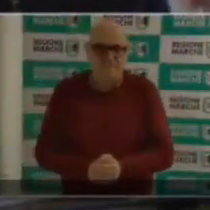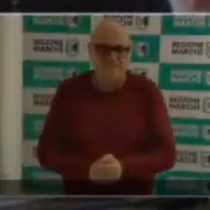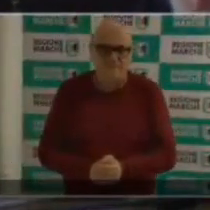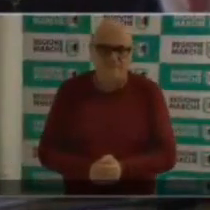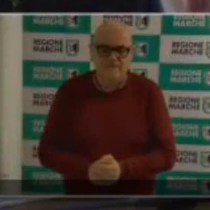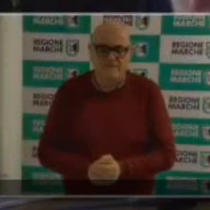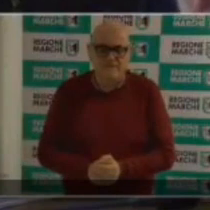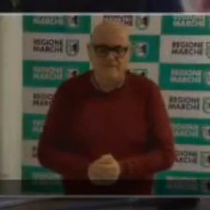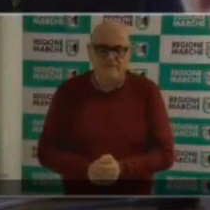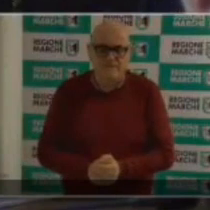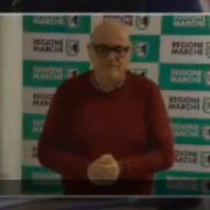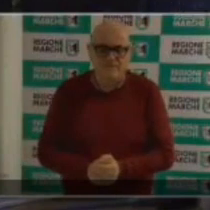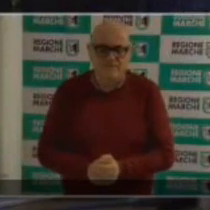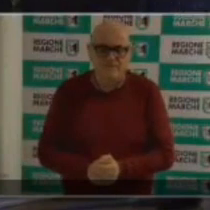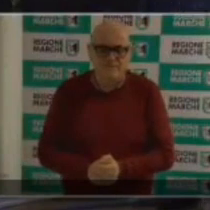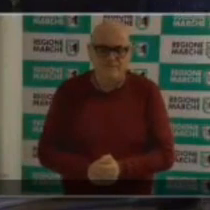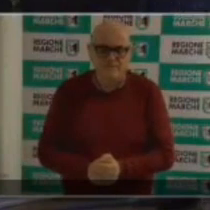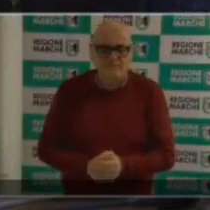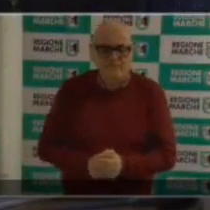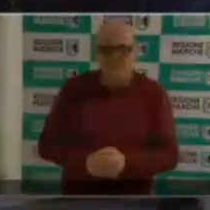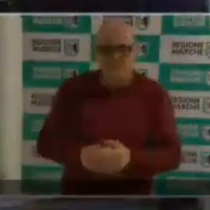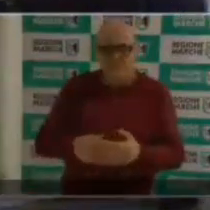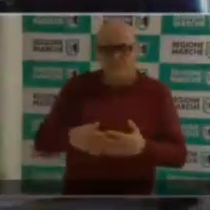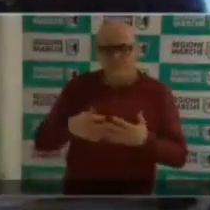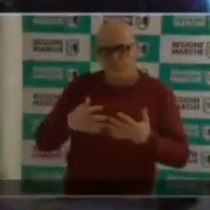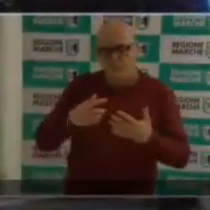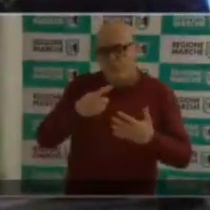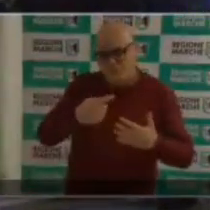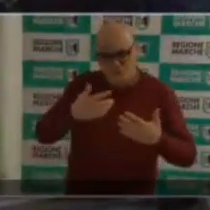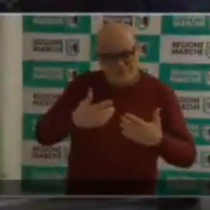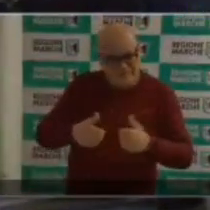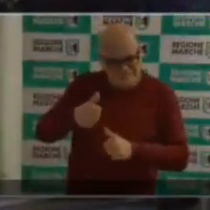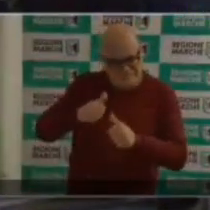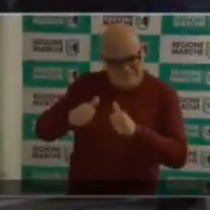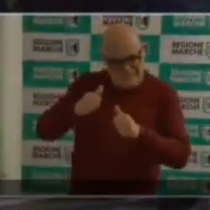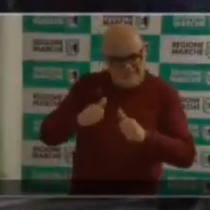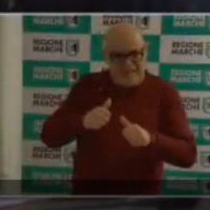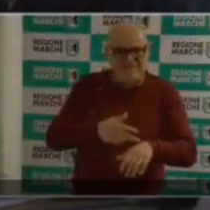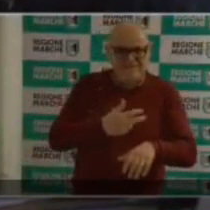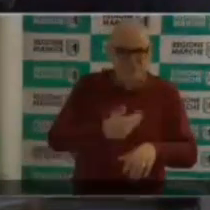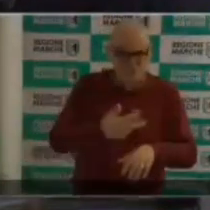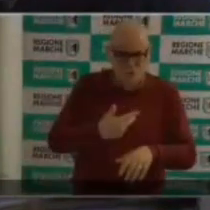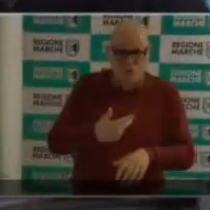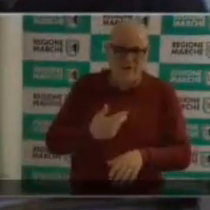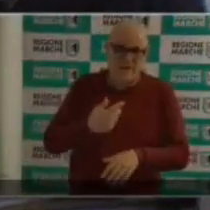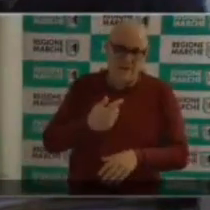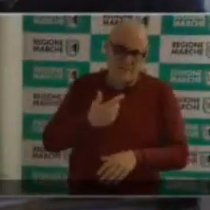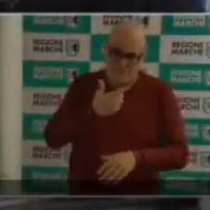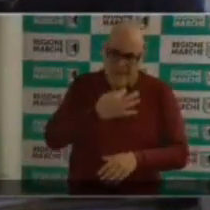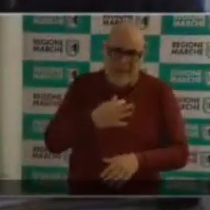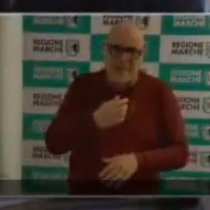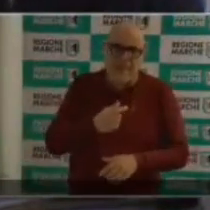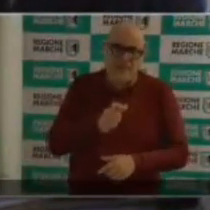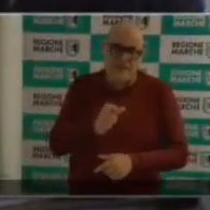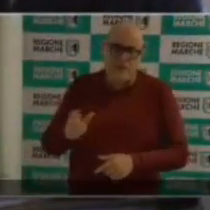nel progetto, come diceva prima l'assessore, che ringrazio per le belle parole per il mondo del volontariato che ha appena